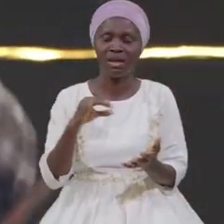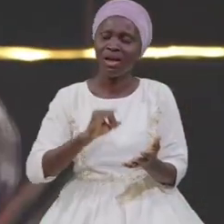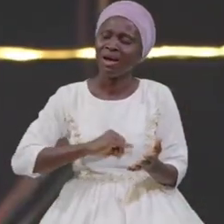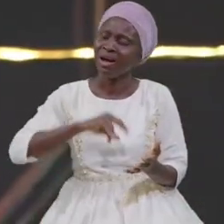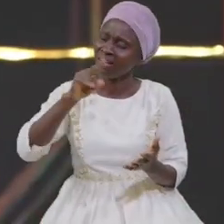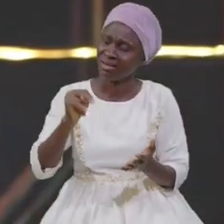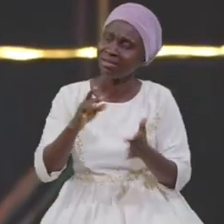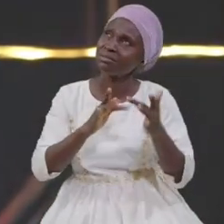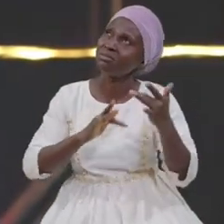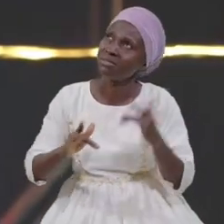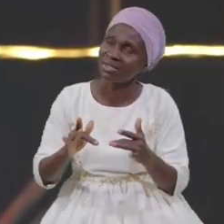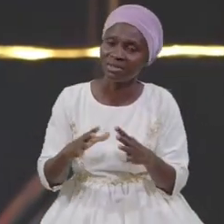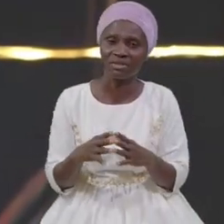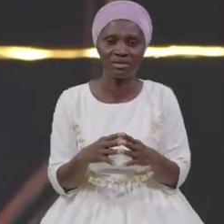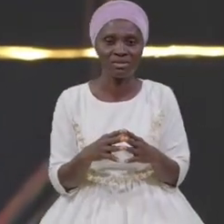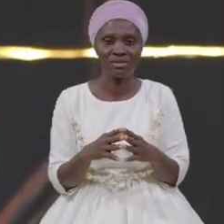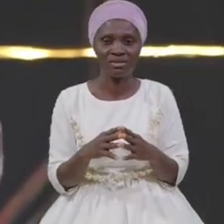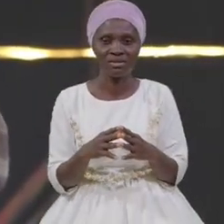veux la miséricorde.